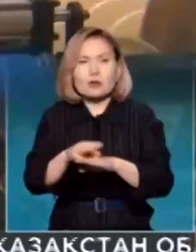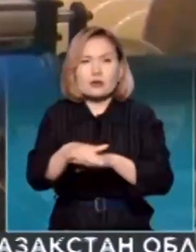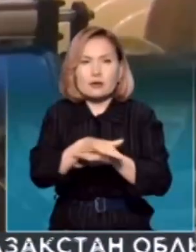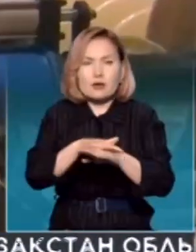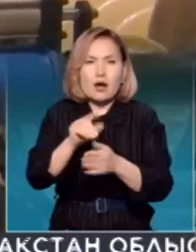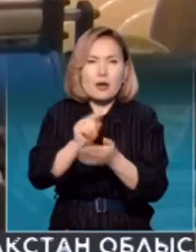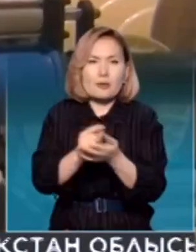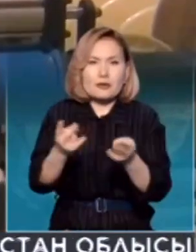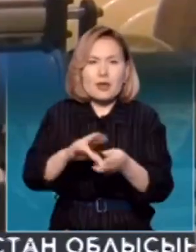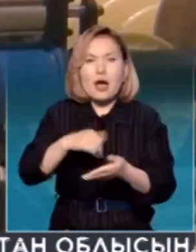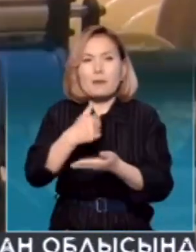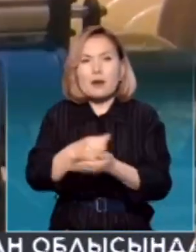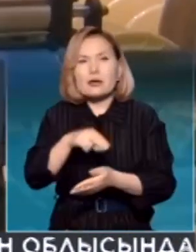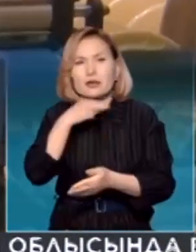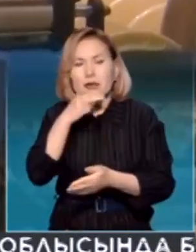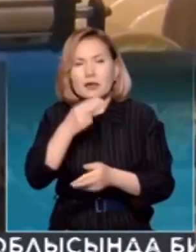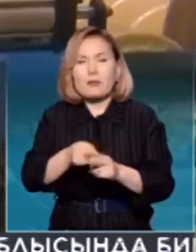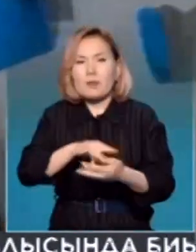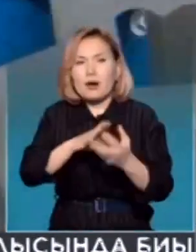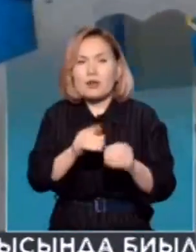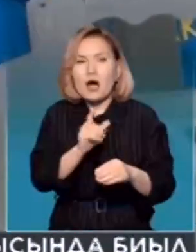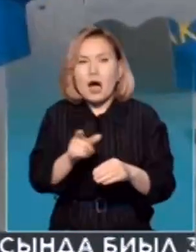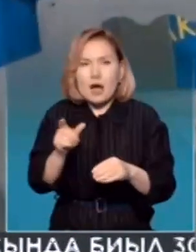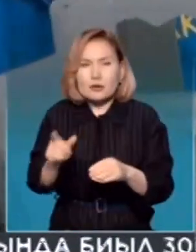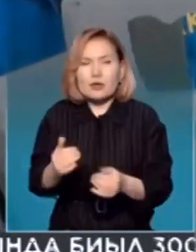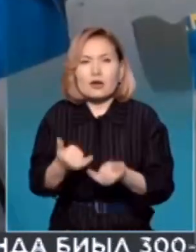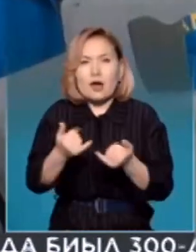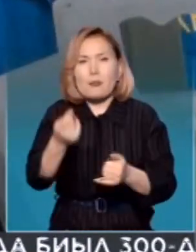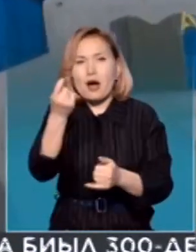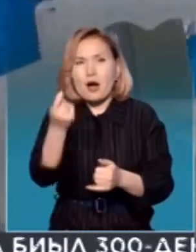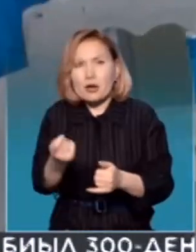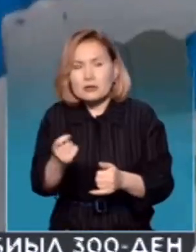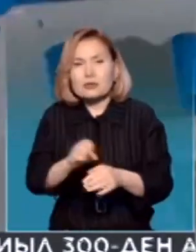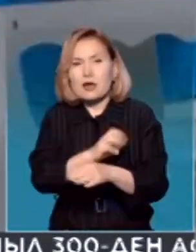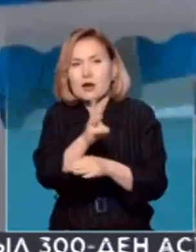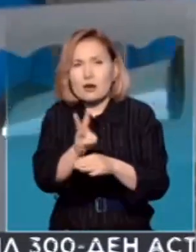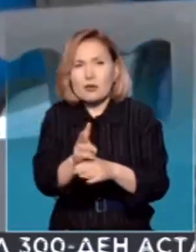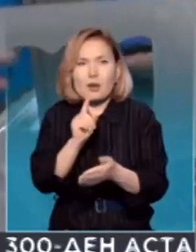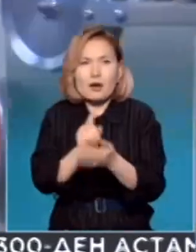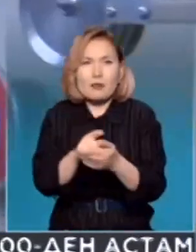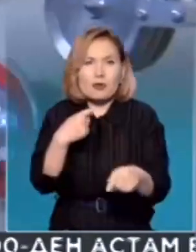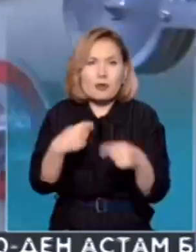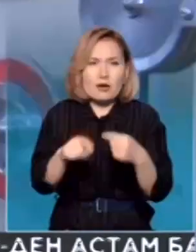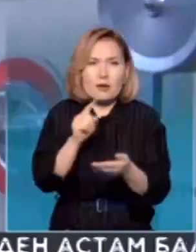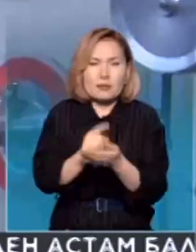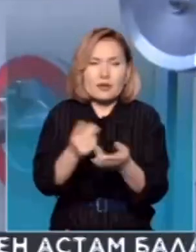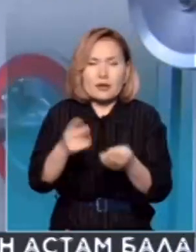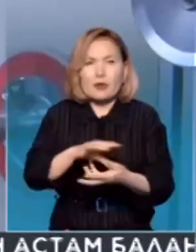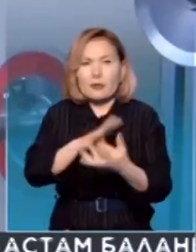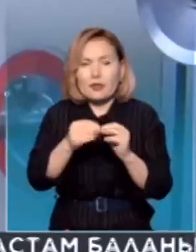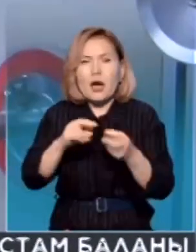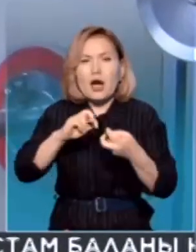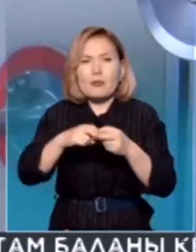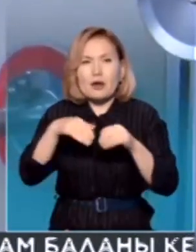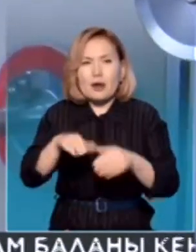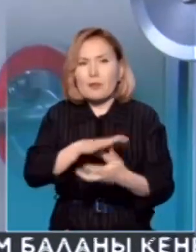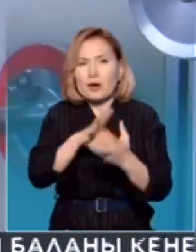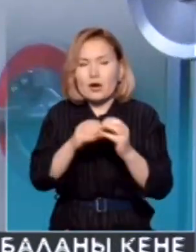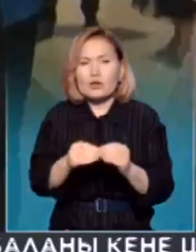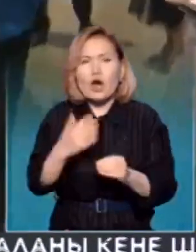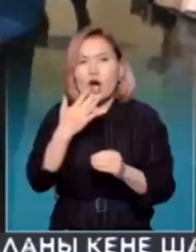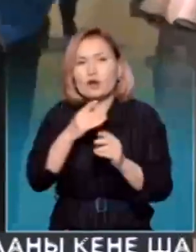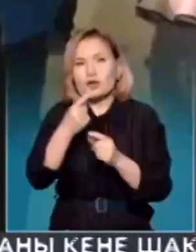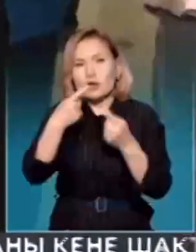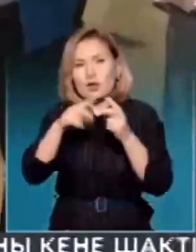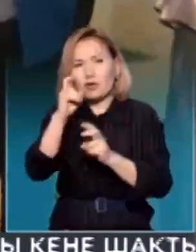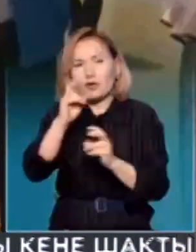керек. Басты назарда тұтынушыларға өнімді арзан бағада сату мәселесі. Бұл проблеманы біріздендіру ұлттық индустриялық мұнай